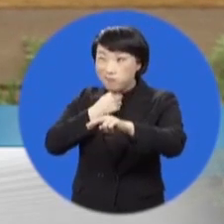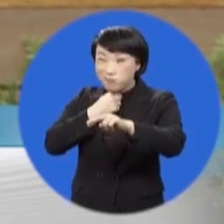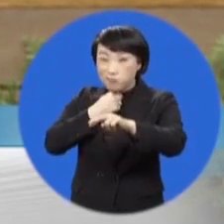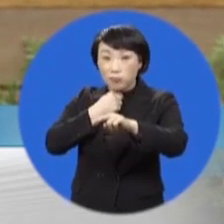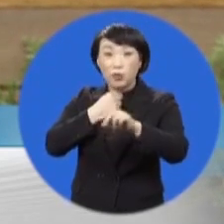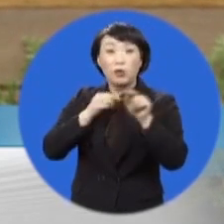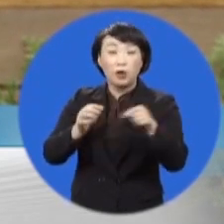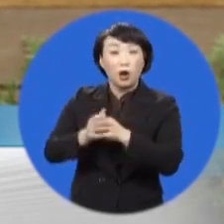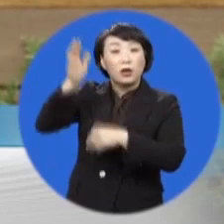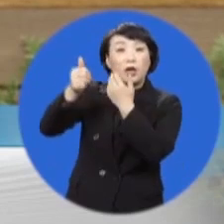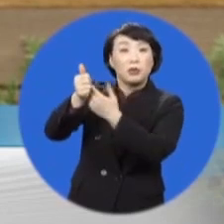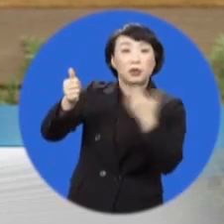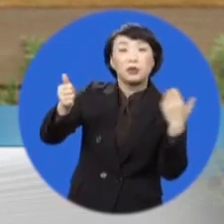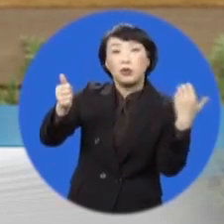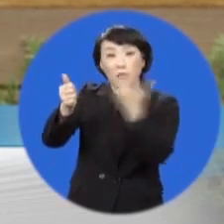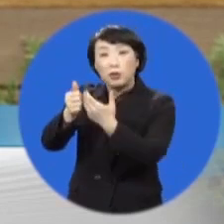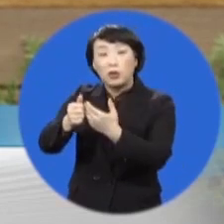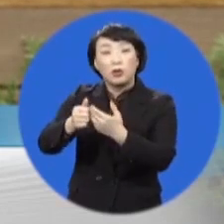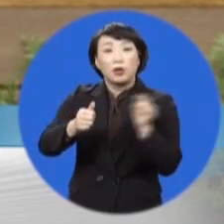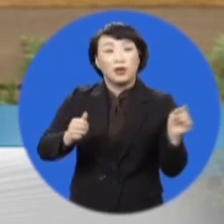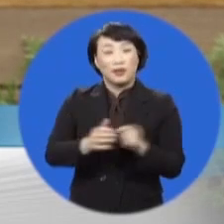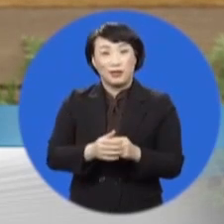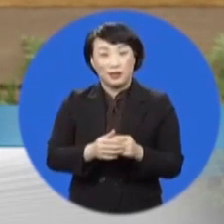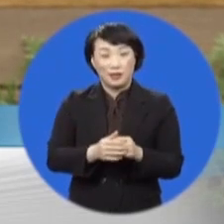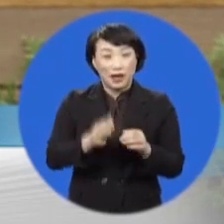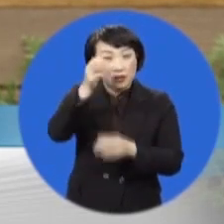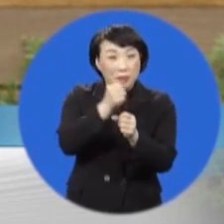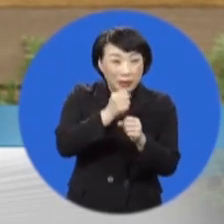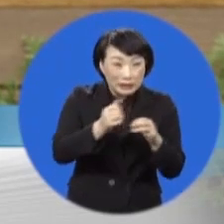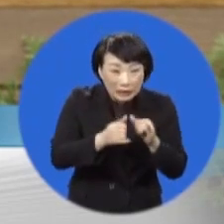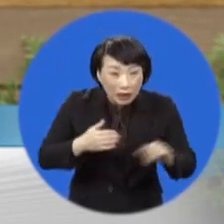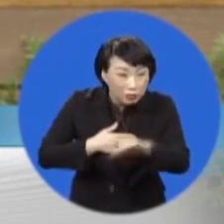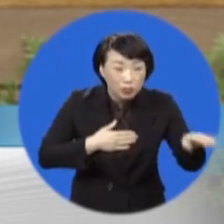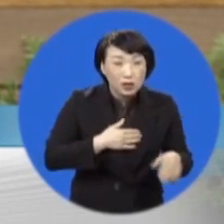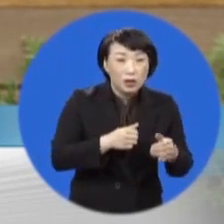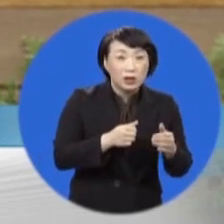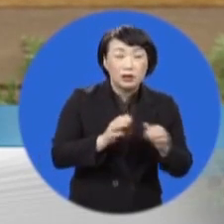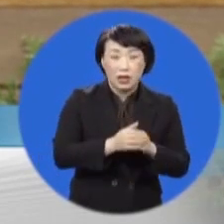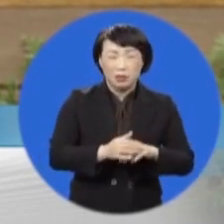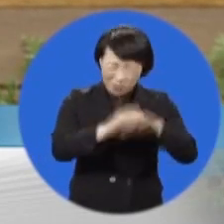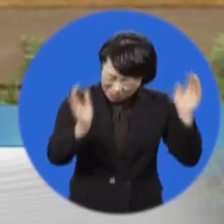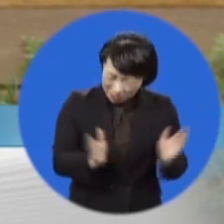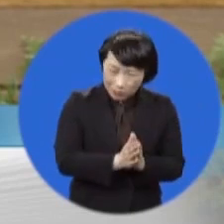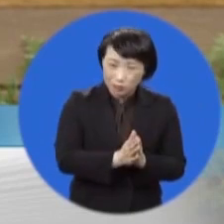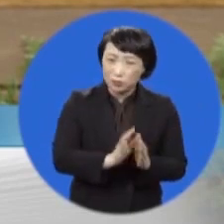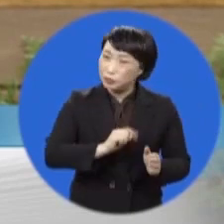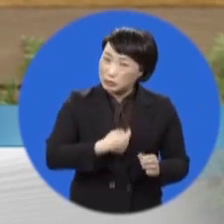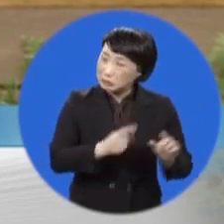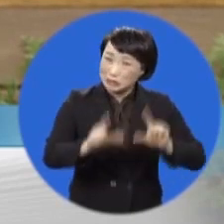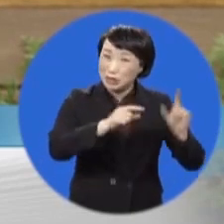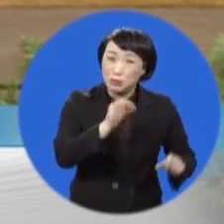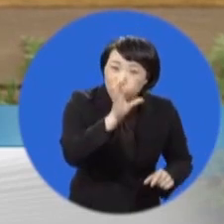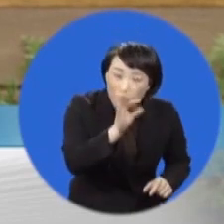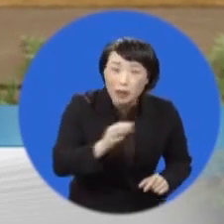없소 하나님이 되겠다는 거죠 p 중 물은 절대로 수수로 삽수 쏙 안겨 자판이